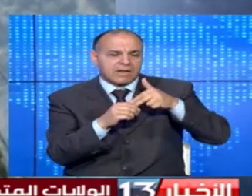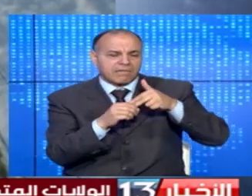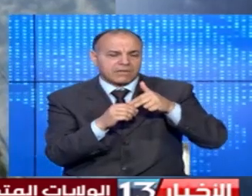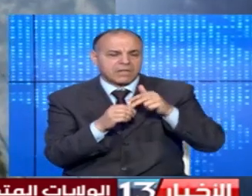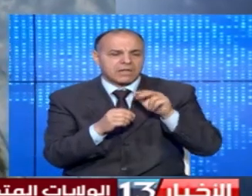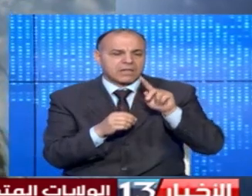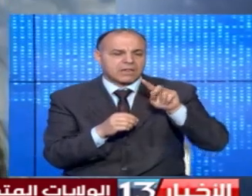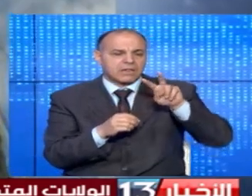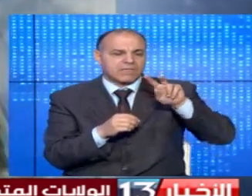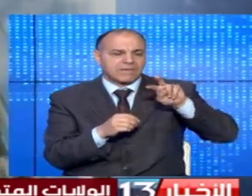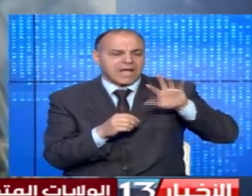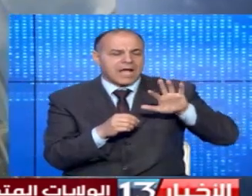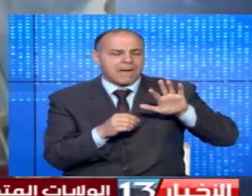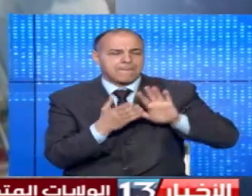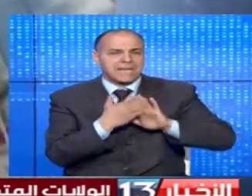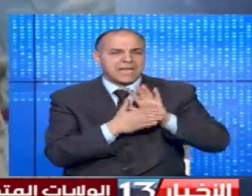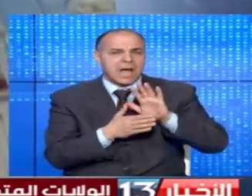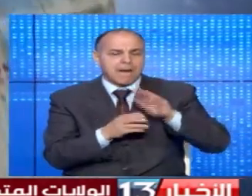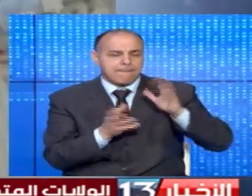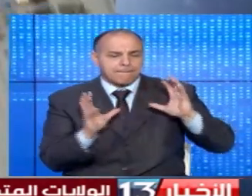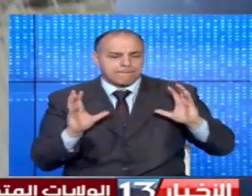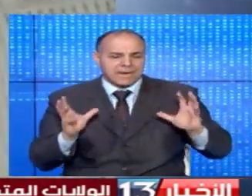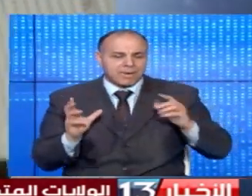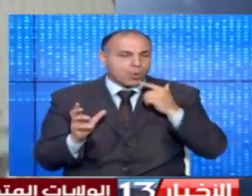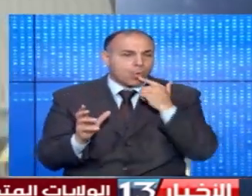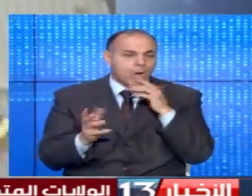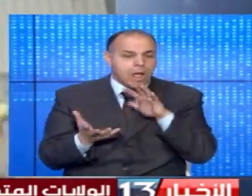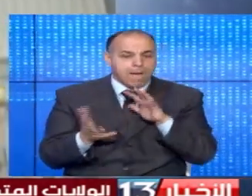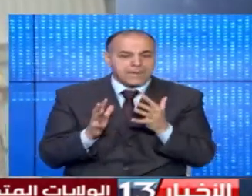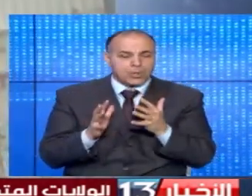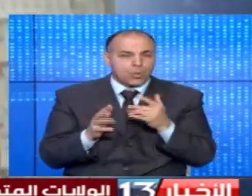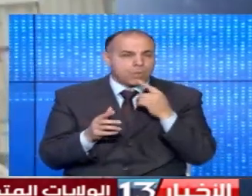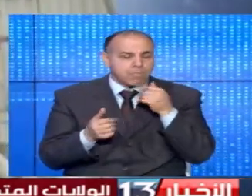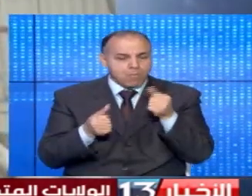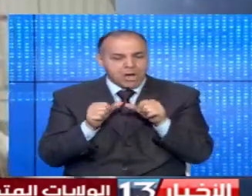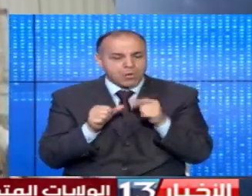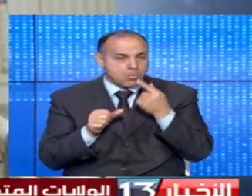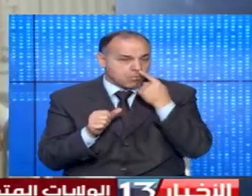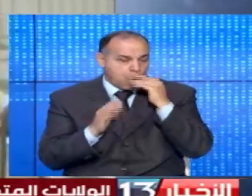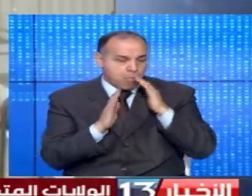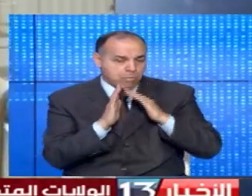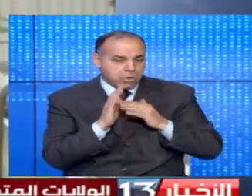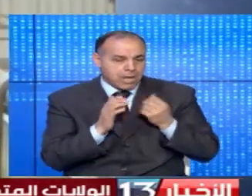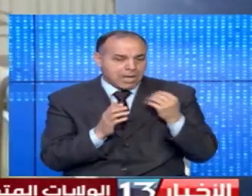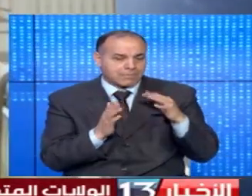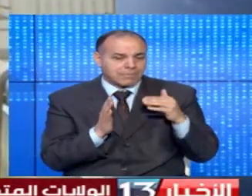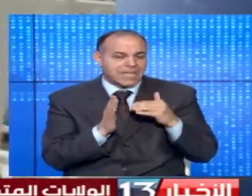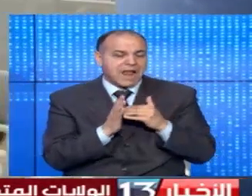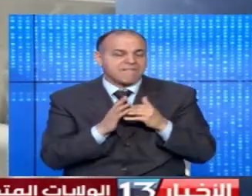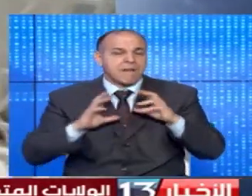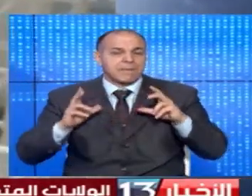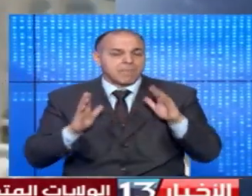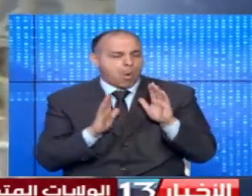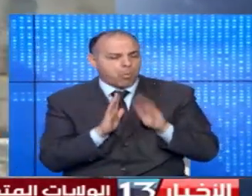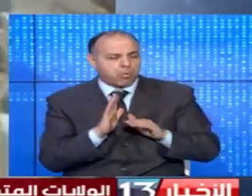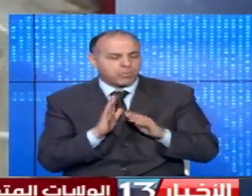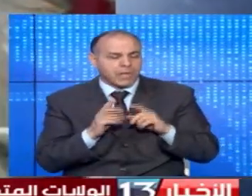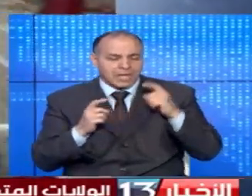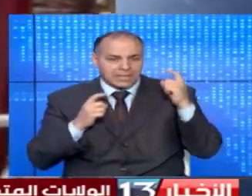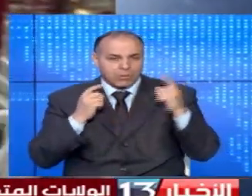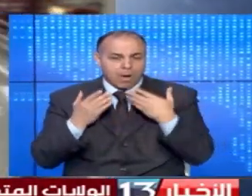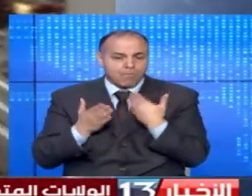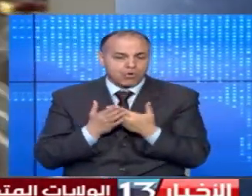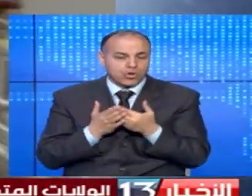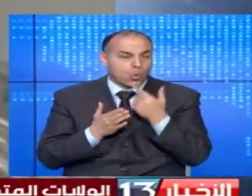2.5 مليون برميل مقارنه مع توقعات المحللين بتراجع قدره خمسمائه الف برميل هذه التطورات والمؤشرات